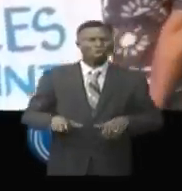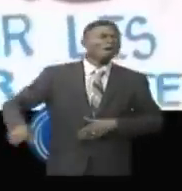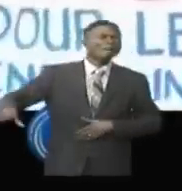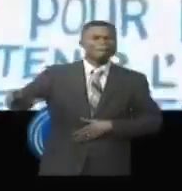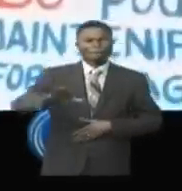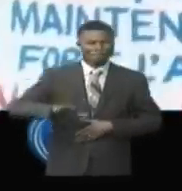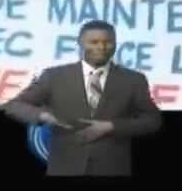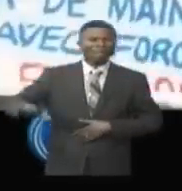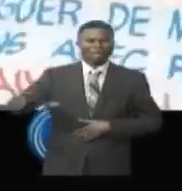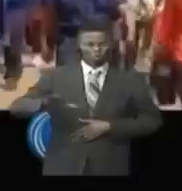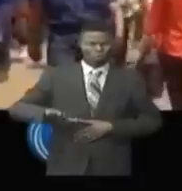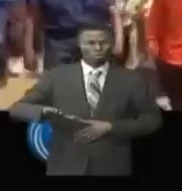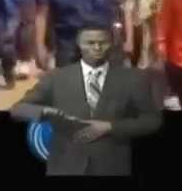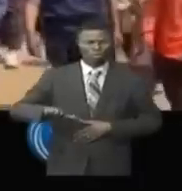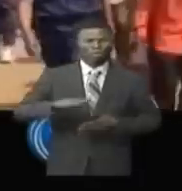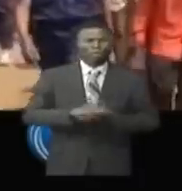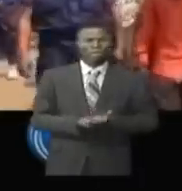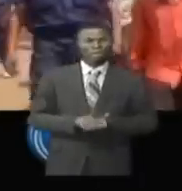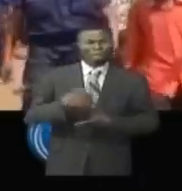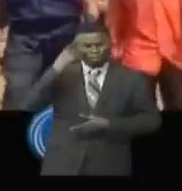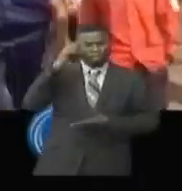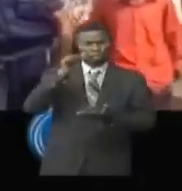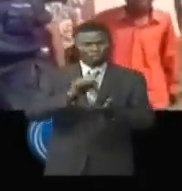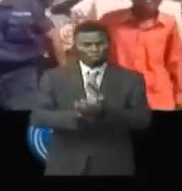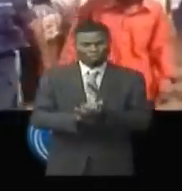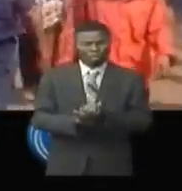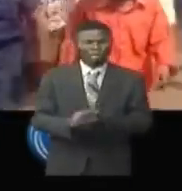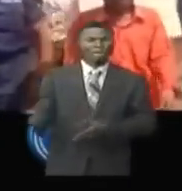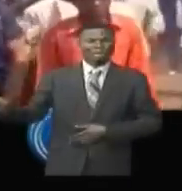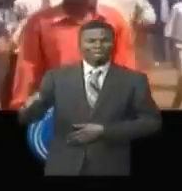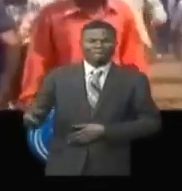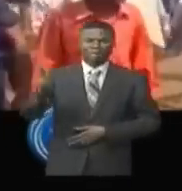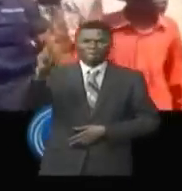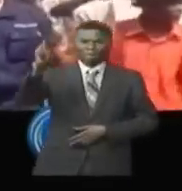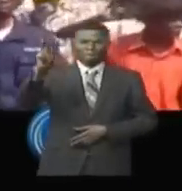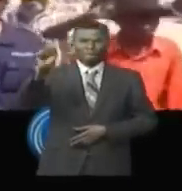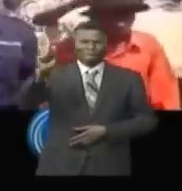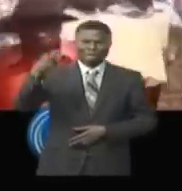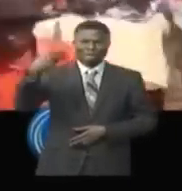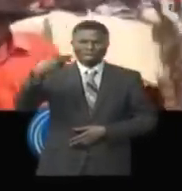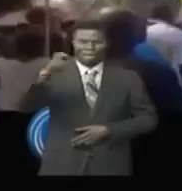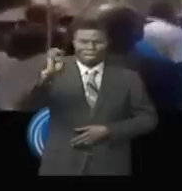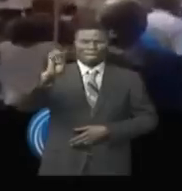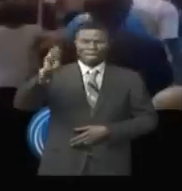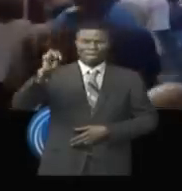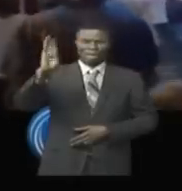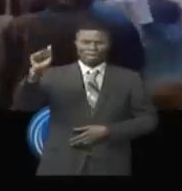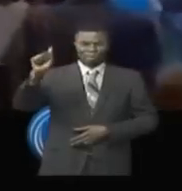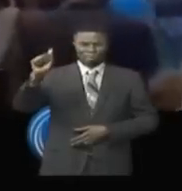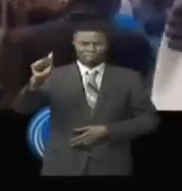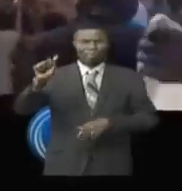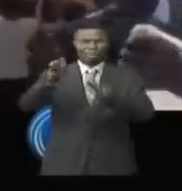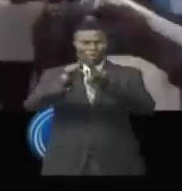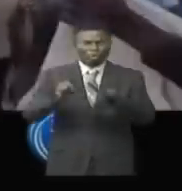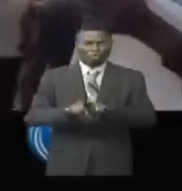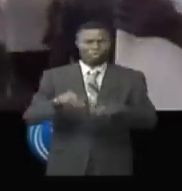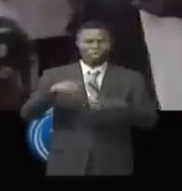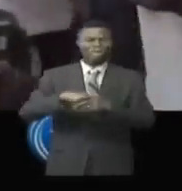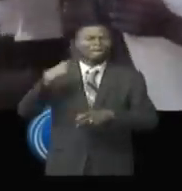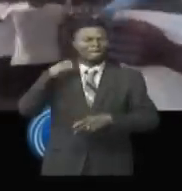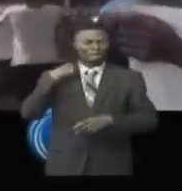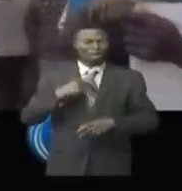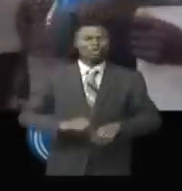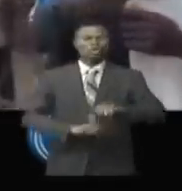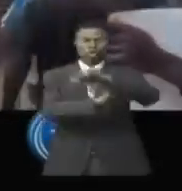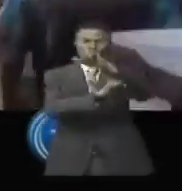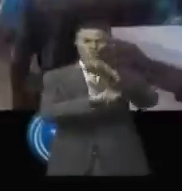du territoire national. Ceux habitant le territoire de Kayemba dans la province du Kwango ne sont pas en reste. Pour soutenir